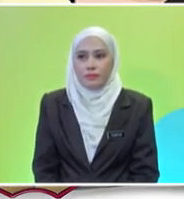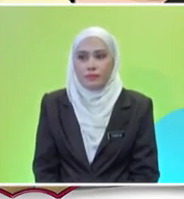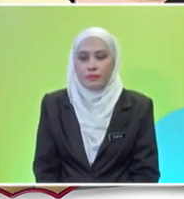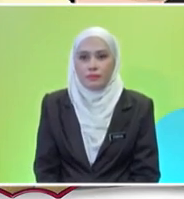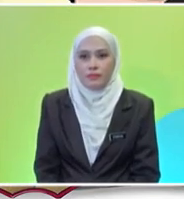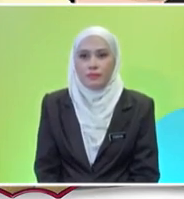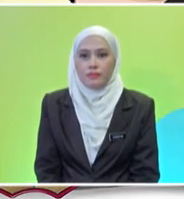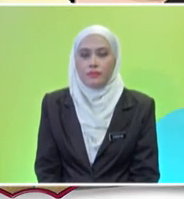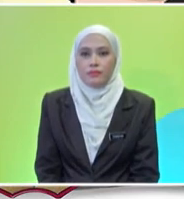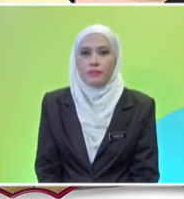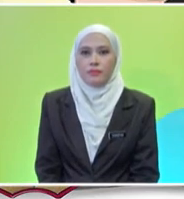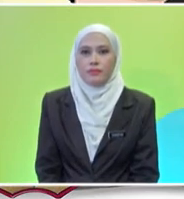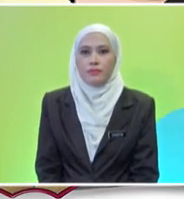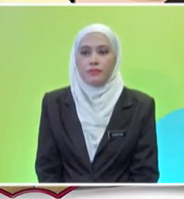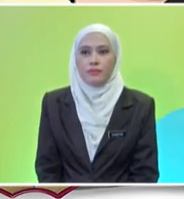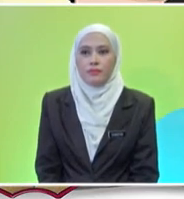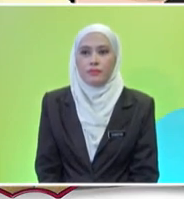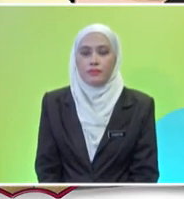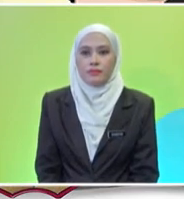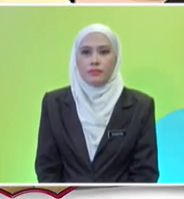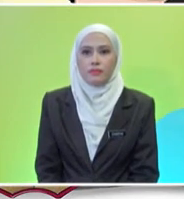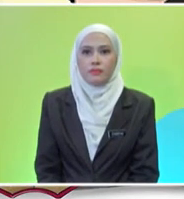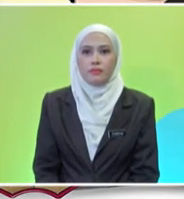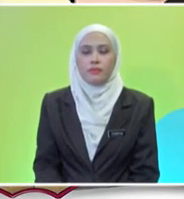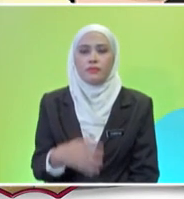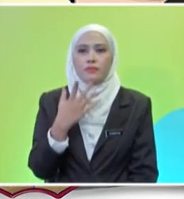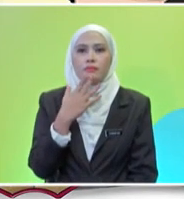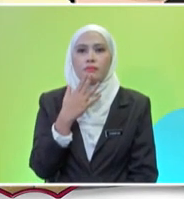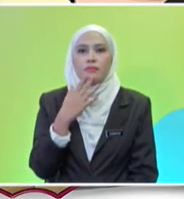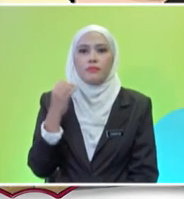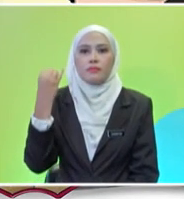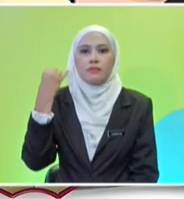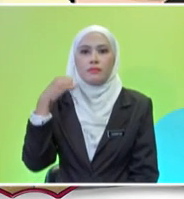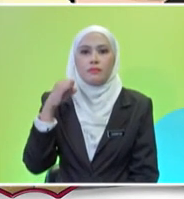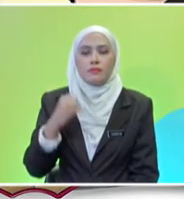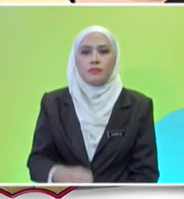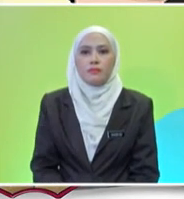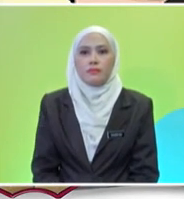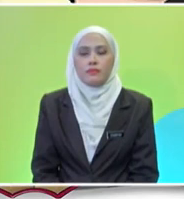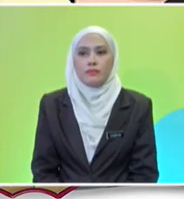yang pertama yang atas sekali yang bawaan nya